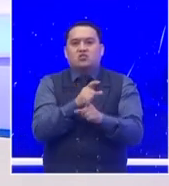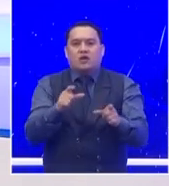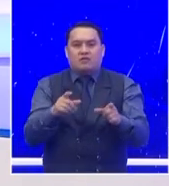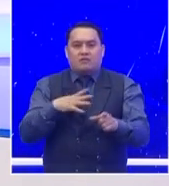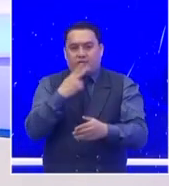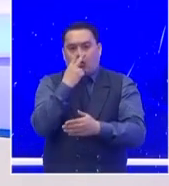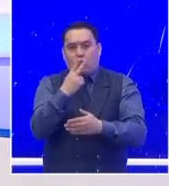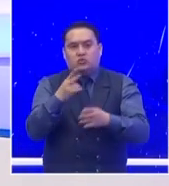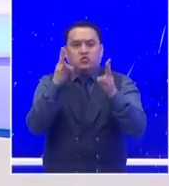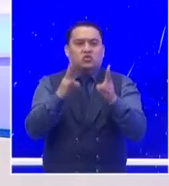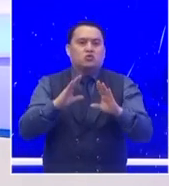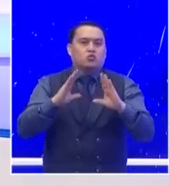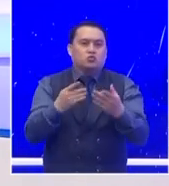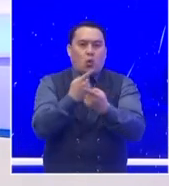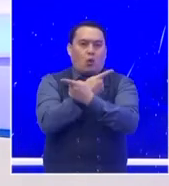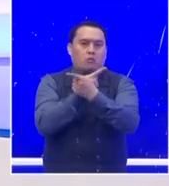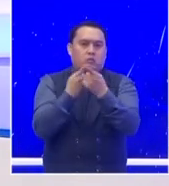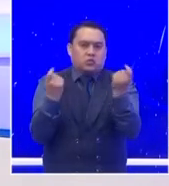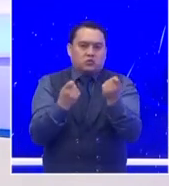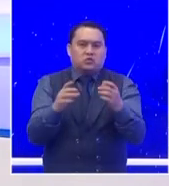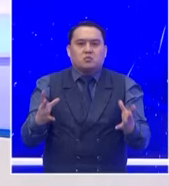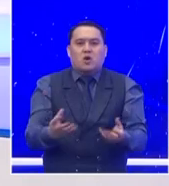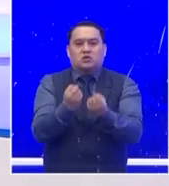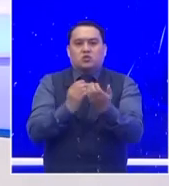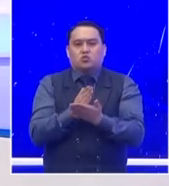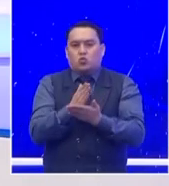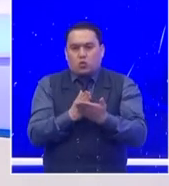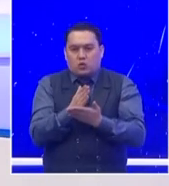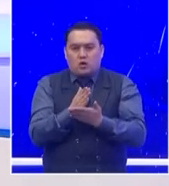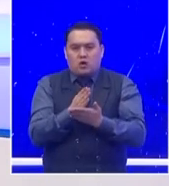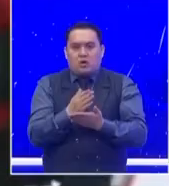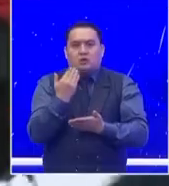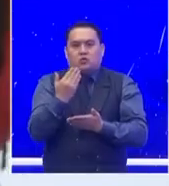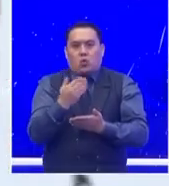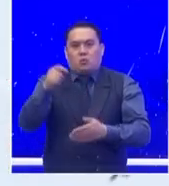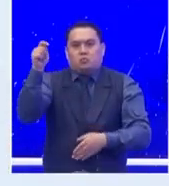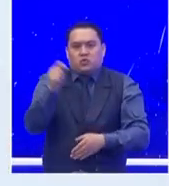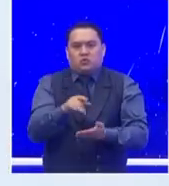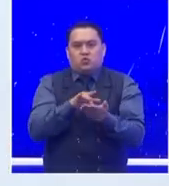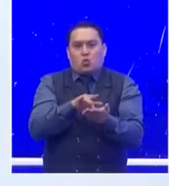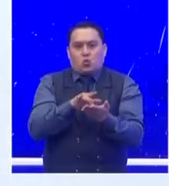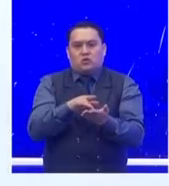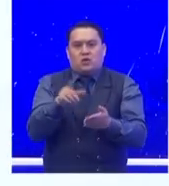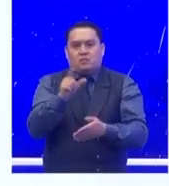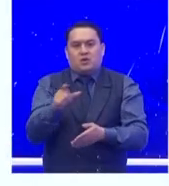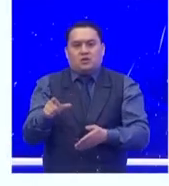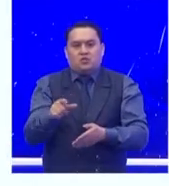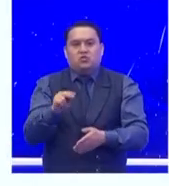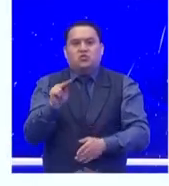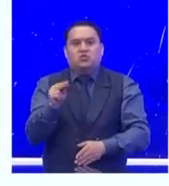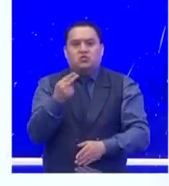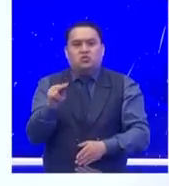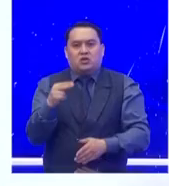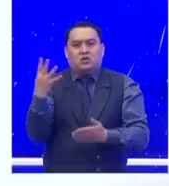ставших очевидцами произошедшего, сообщили об инциденте спасательным службам. Однако к моменту их прибытия туристы, предположительно из Чехии,